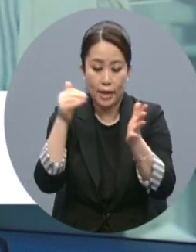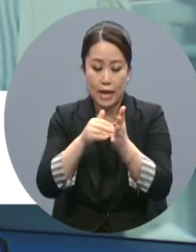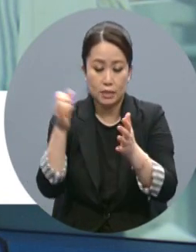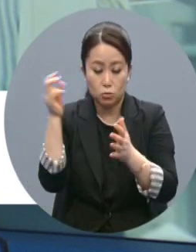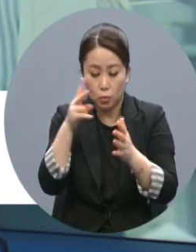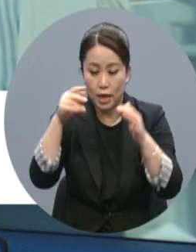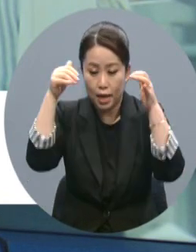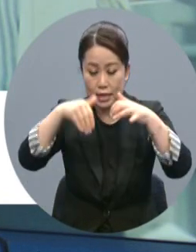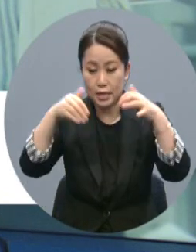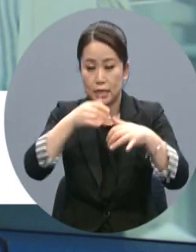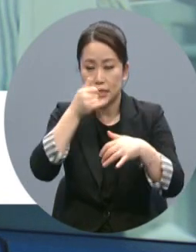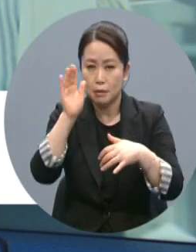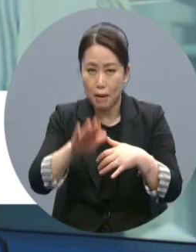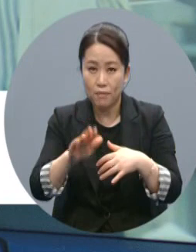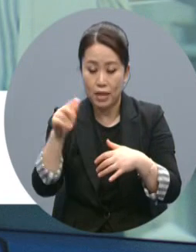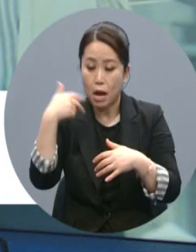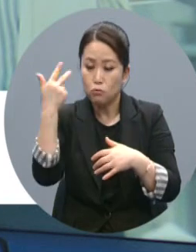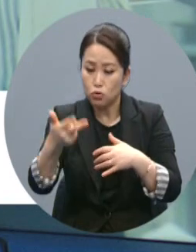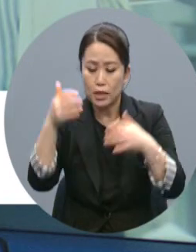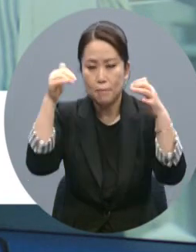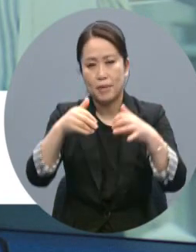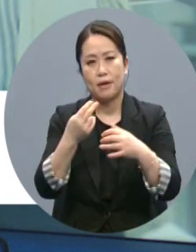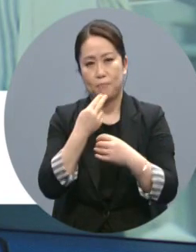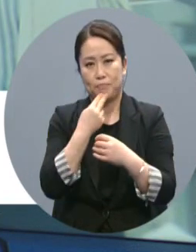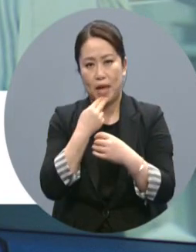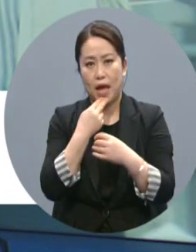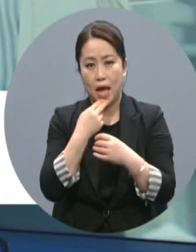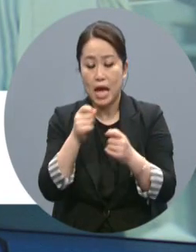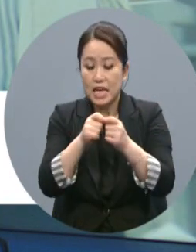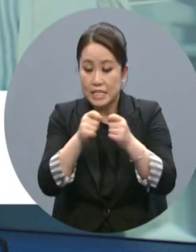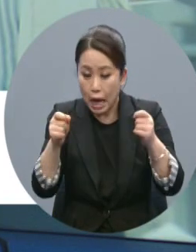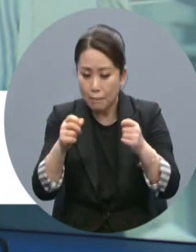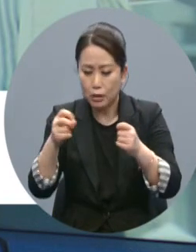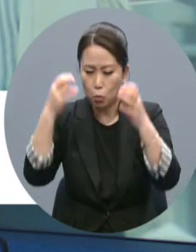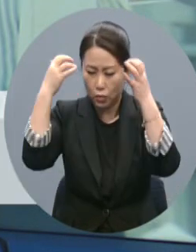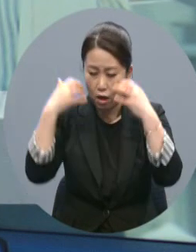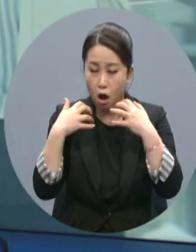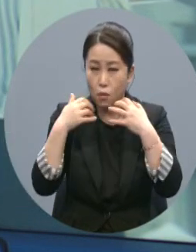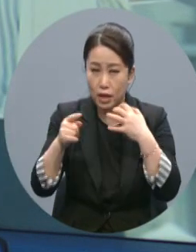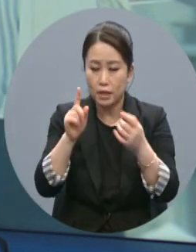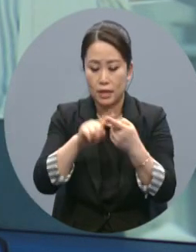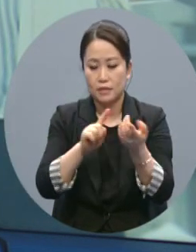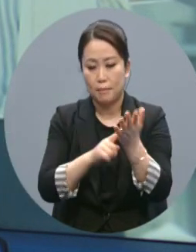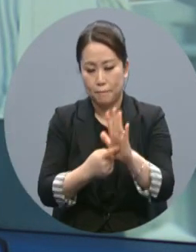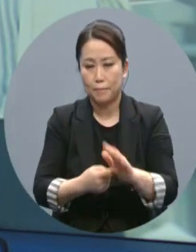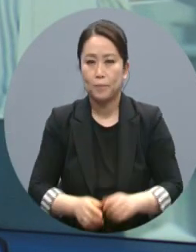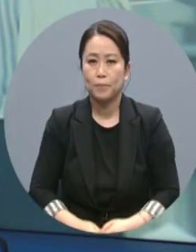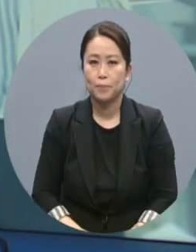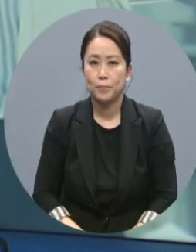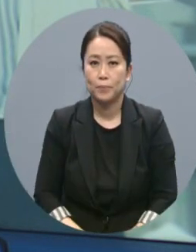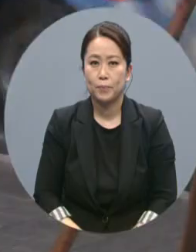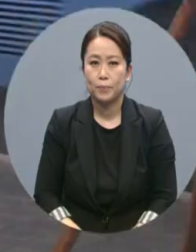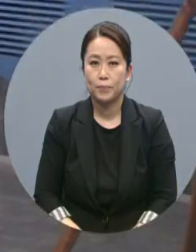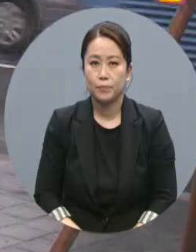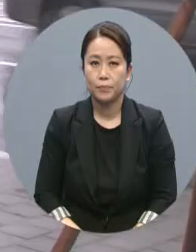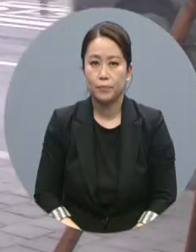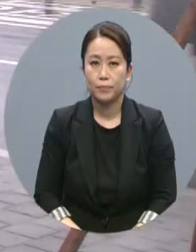없이 폭염이 이어지겠습니다. 장마와 무더위 전망을 정민경 기상캐스터가 전해드립니다.